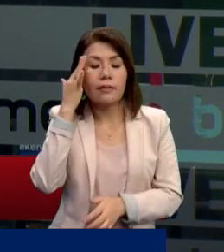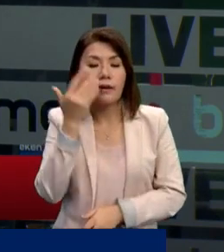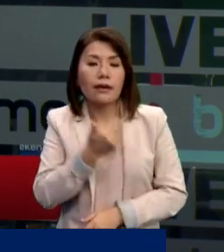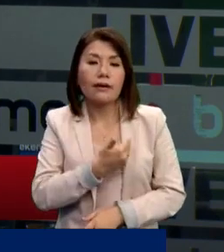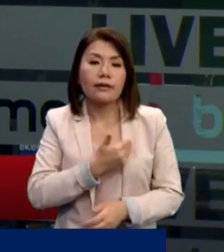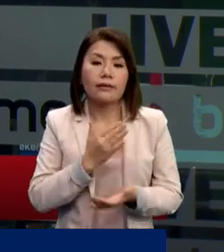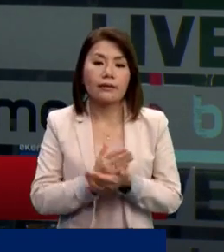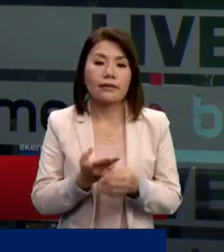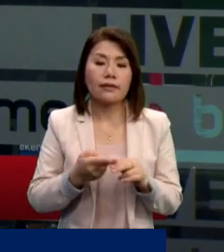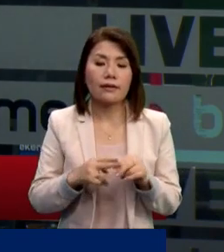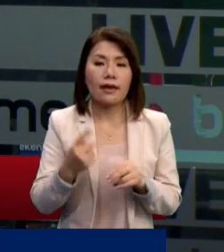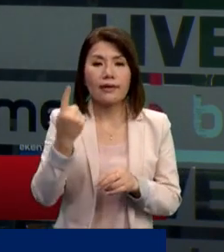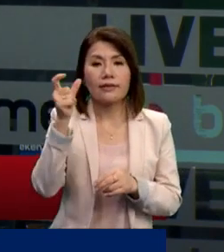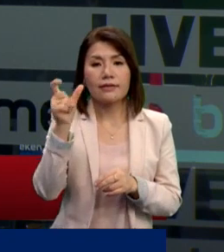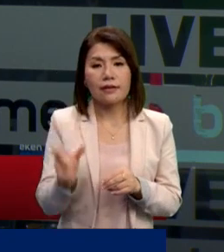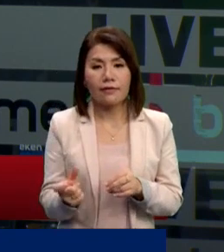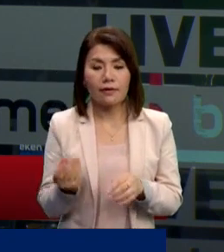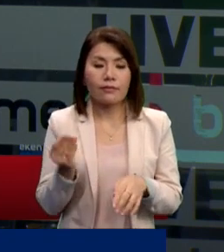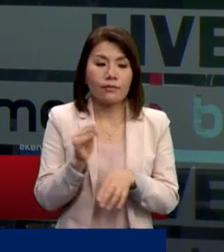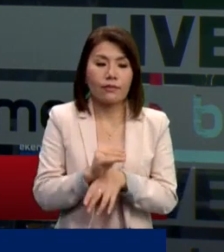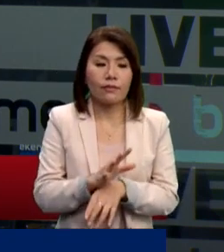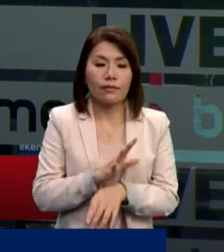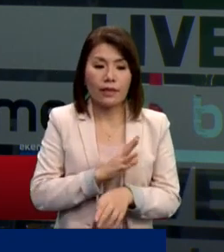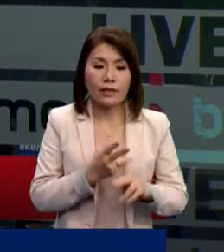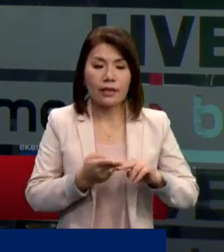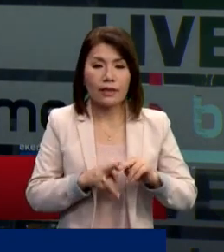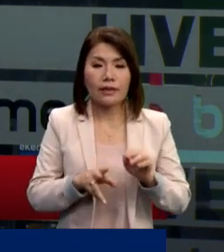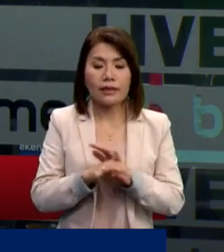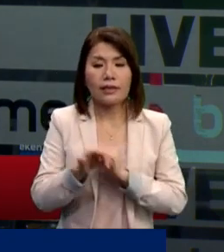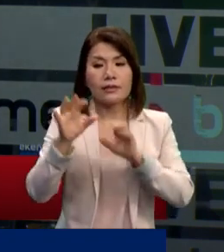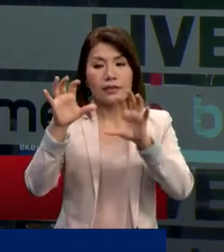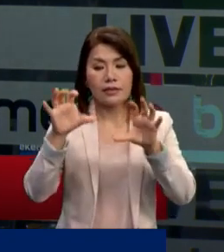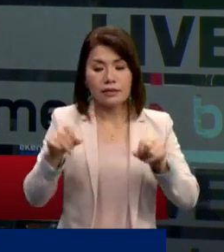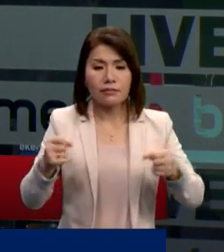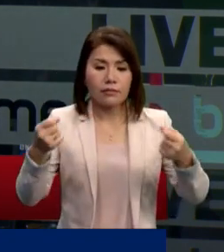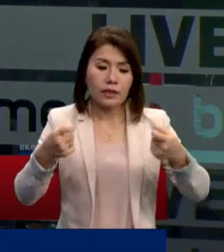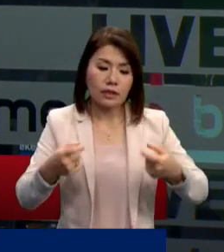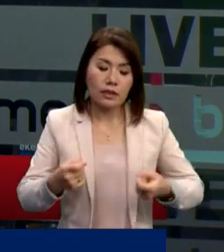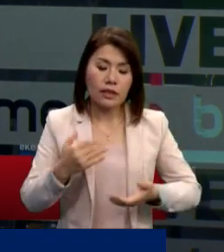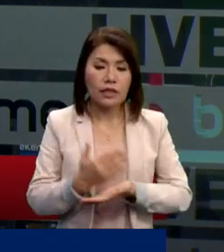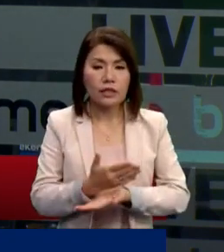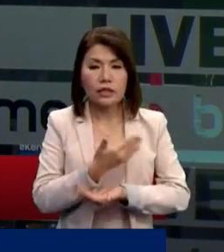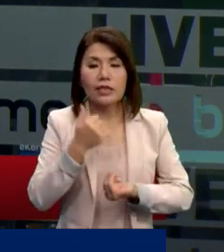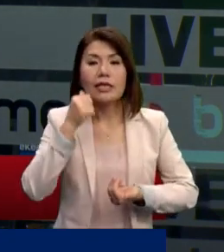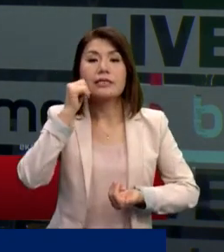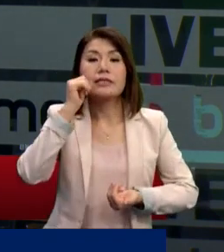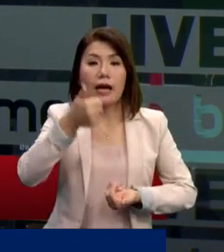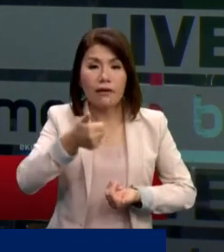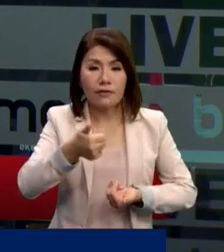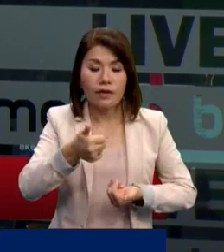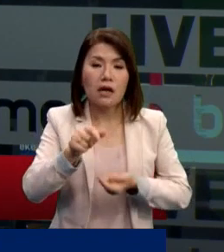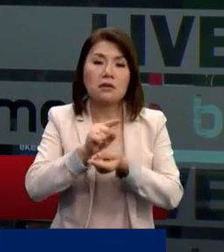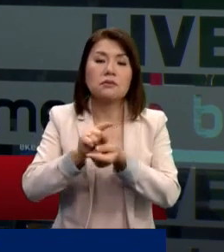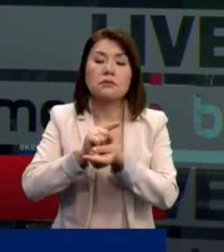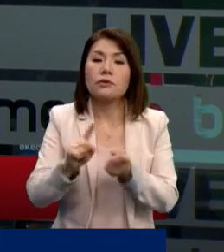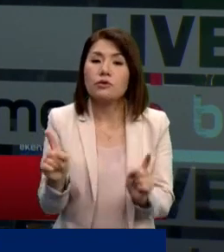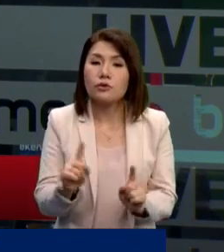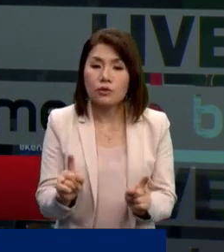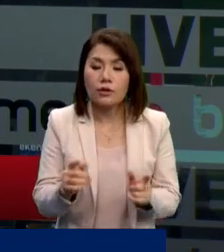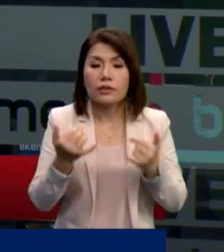саяси додаға тағы бір әйел қосылды. Барлық кандидат заң талаптарына сай келе ме? Ертеңнен бастап не өзгереді?